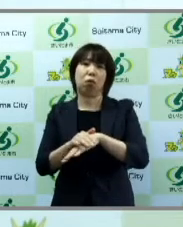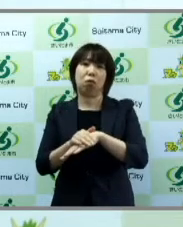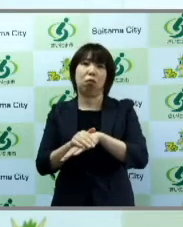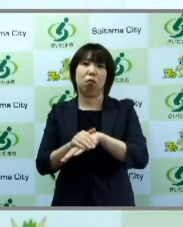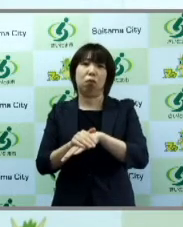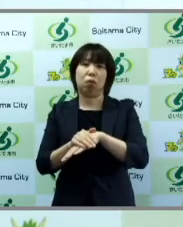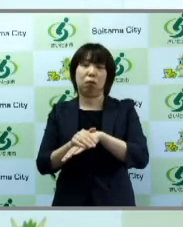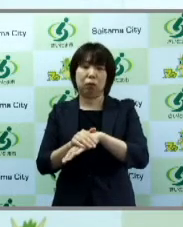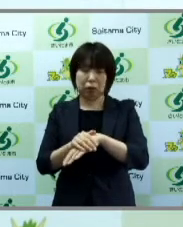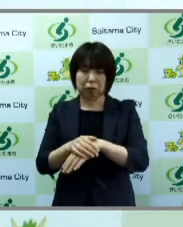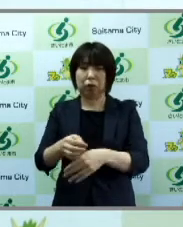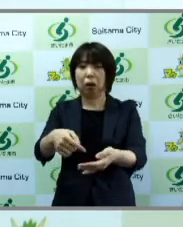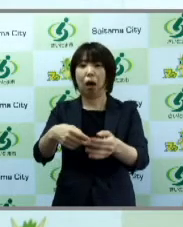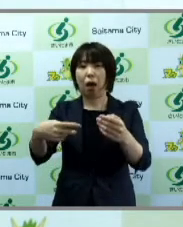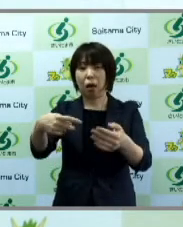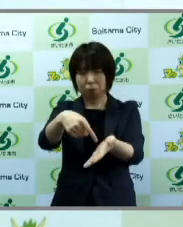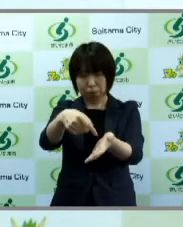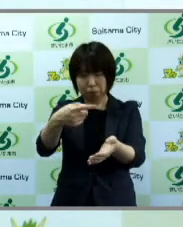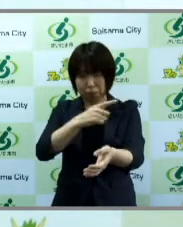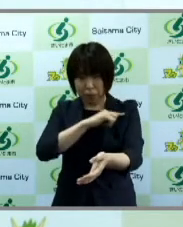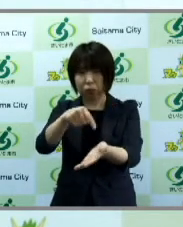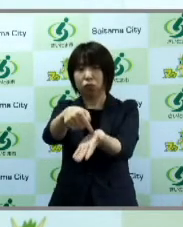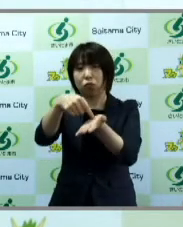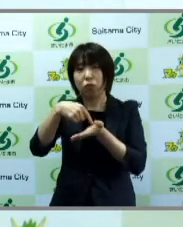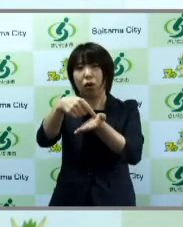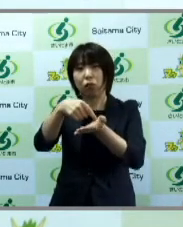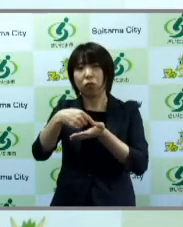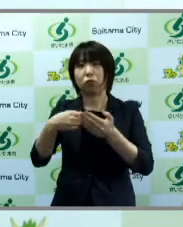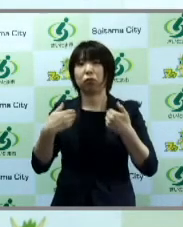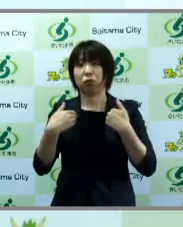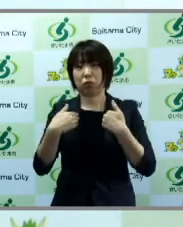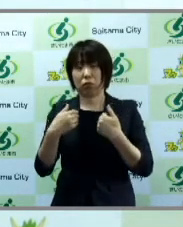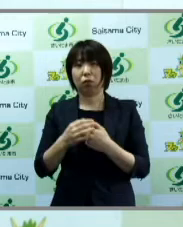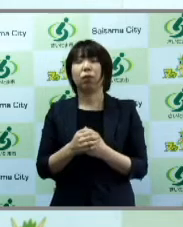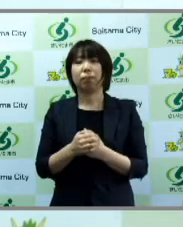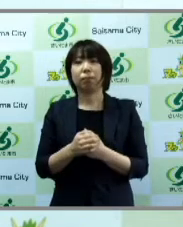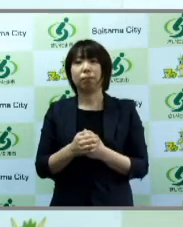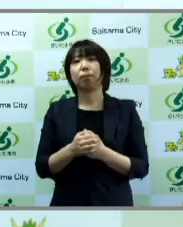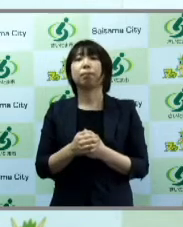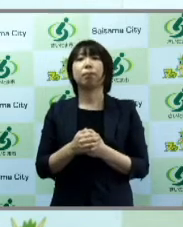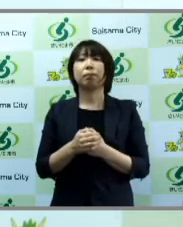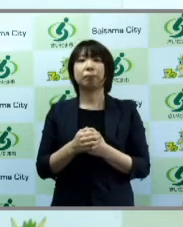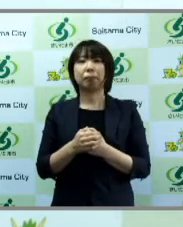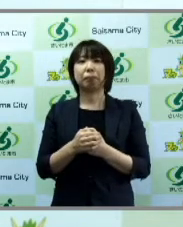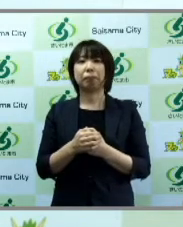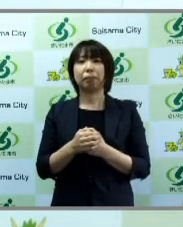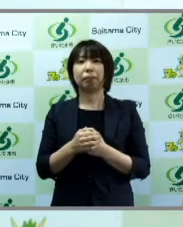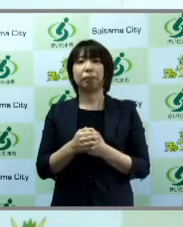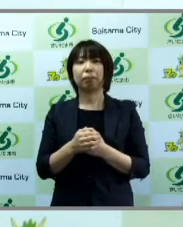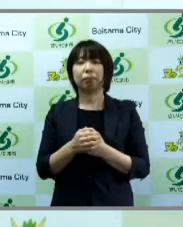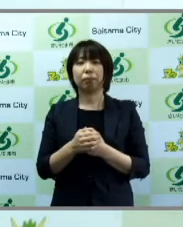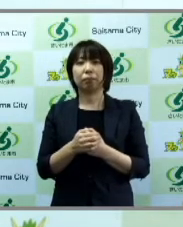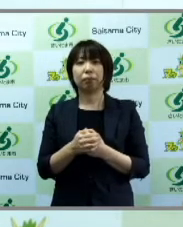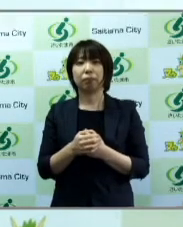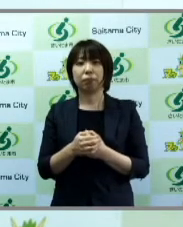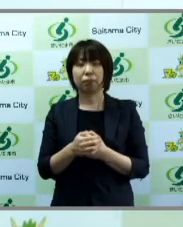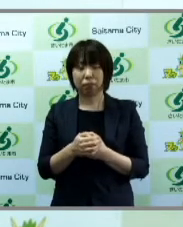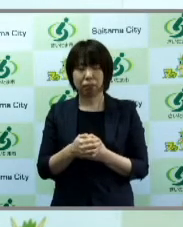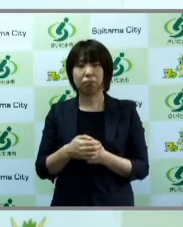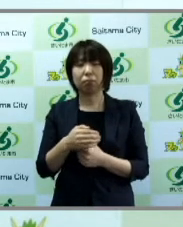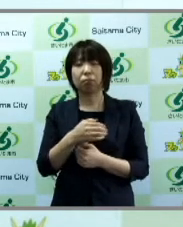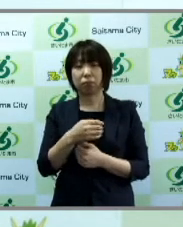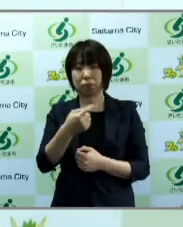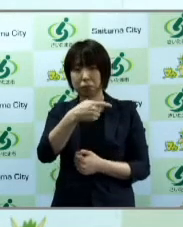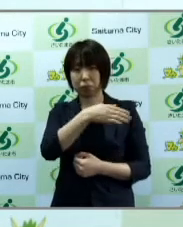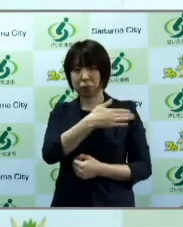ための人員増強等、これも当然やっていかなければいけないと思っております。これはいずれにせよ、できるだけ多く私たちとしてはやりたいというふうに